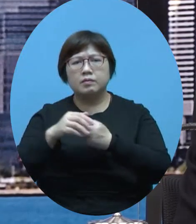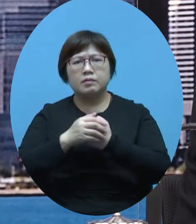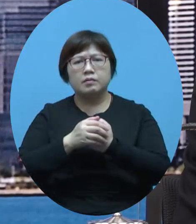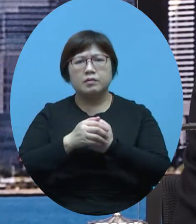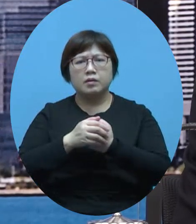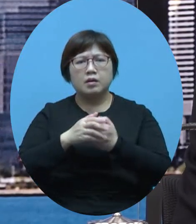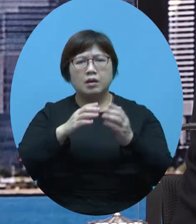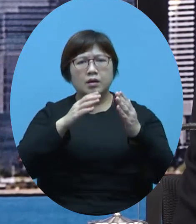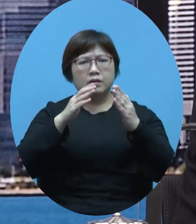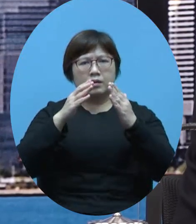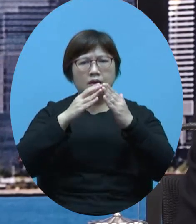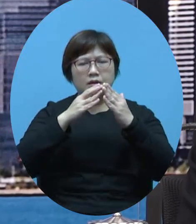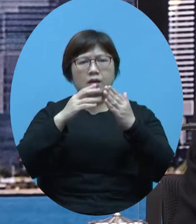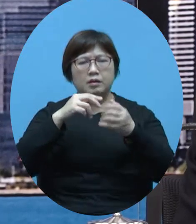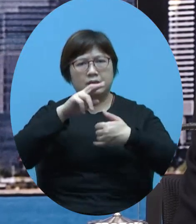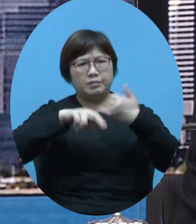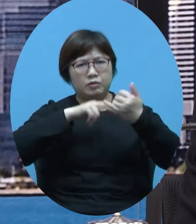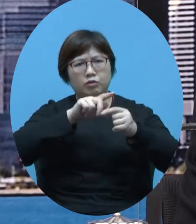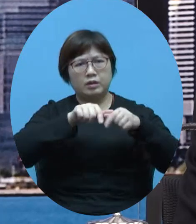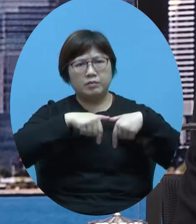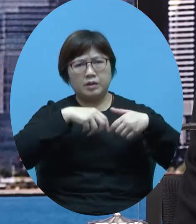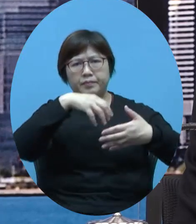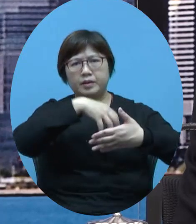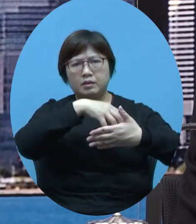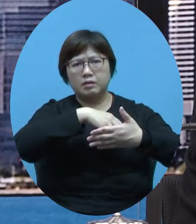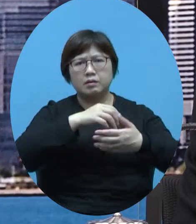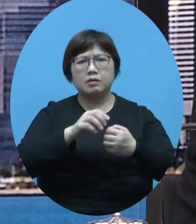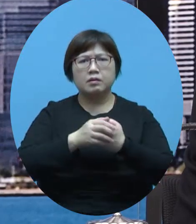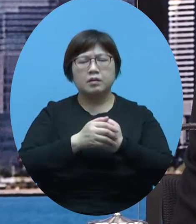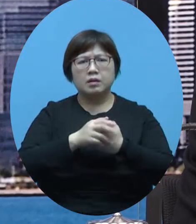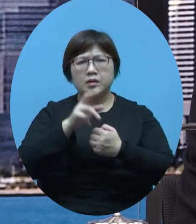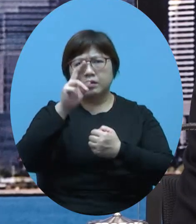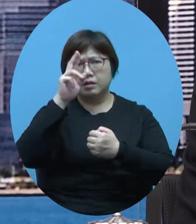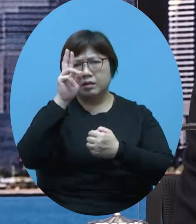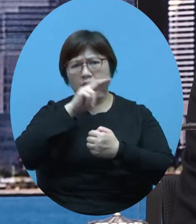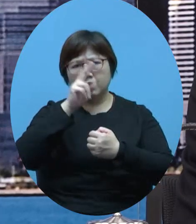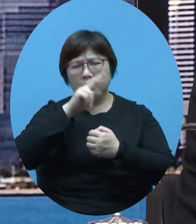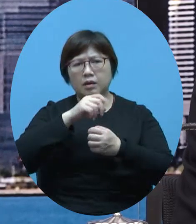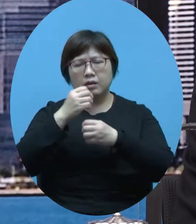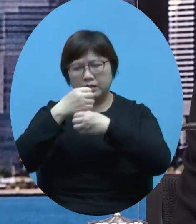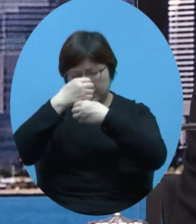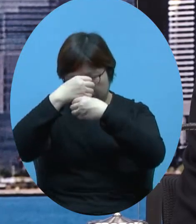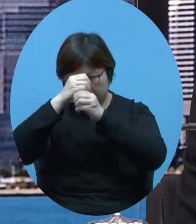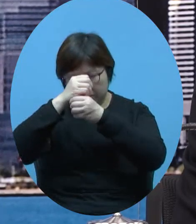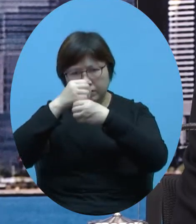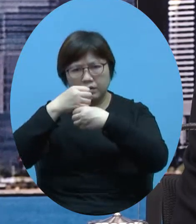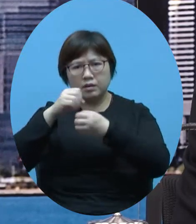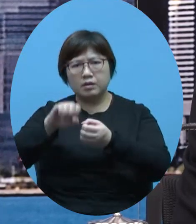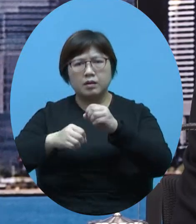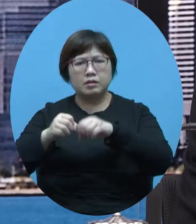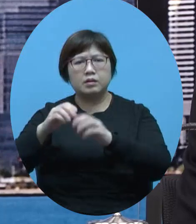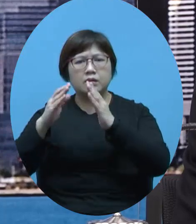那個家庭在這個檢疫中心，咁那個中間那個出錯呢就不是在實驗室那裡的。咁